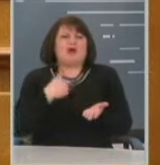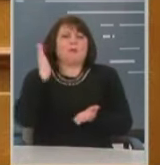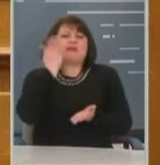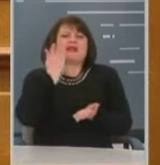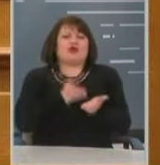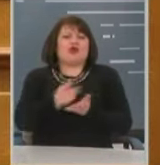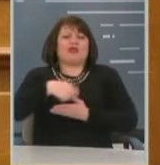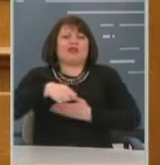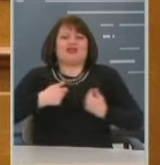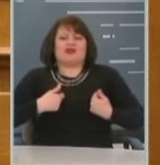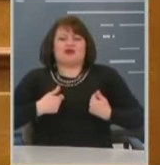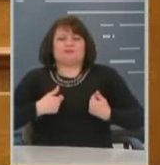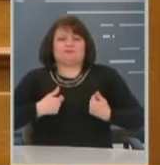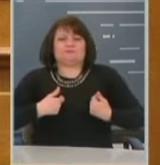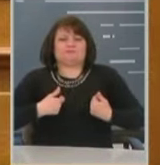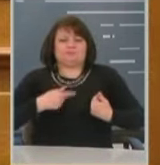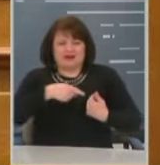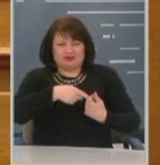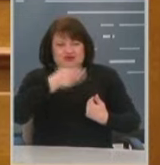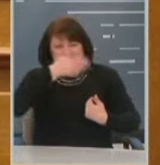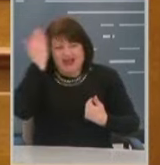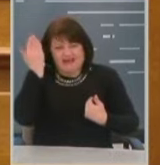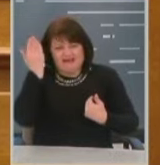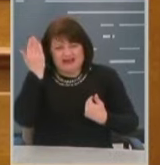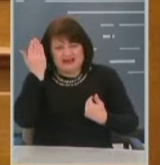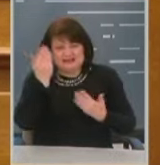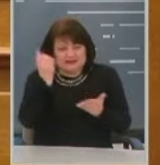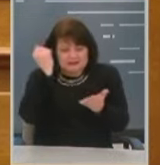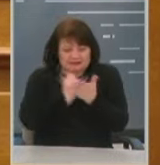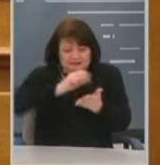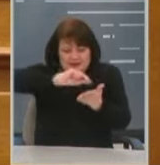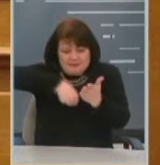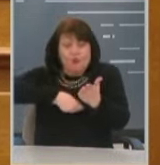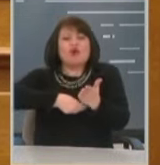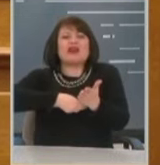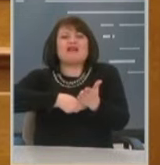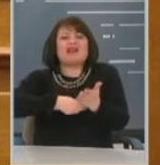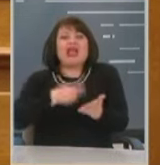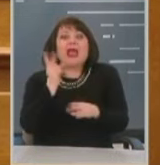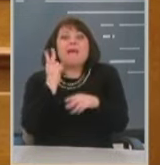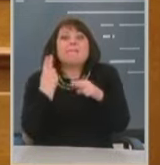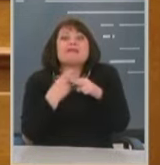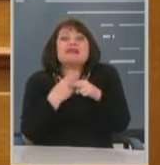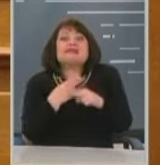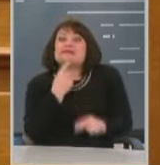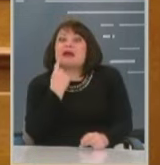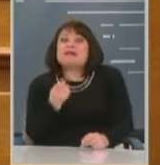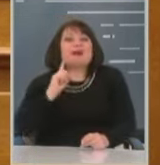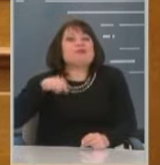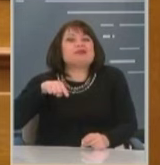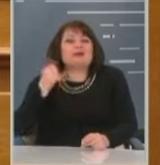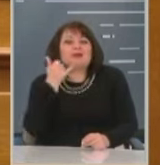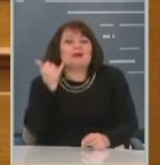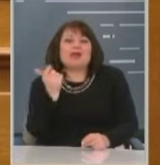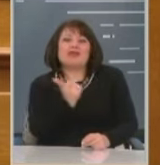ξέρει που είναι ο Νίκος, έφυγε. Εν τη αφελία του, τον βάζαν και τα υπογράφια αυτά. Δηλαδή εγγράφος να παρακινεί σε παράβαση.